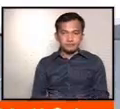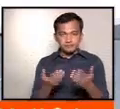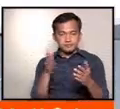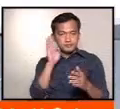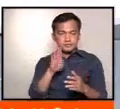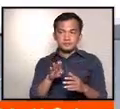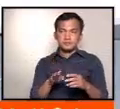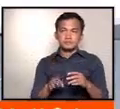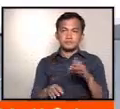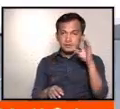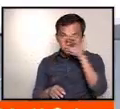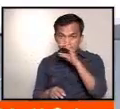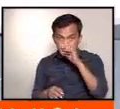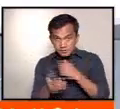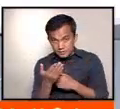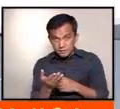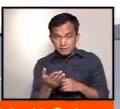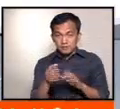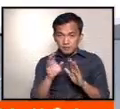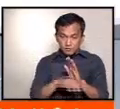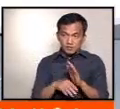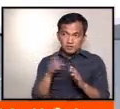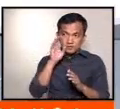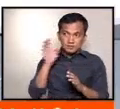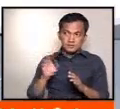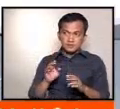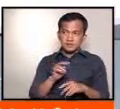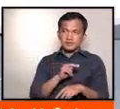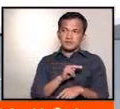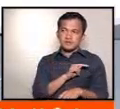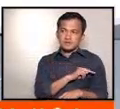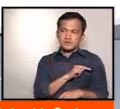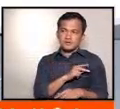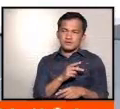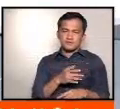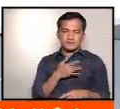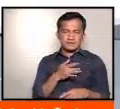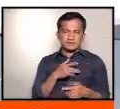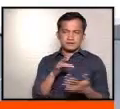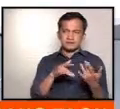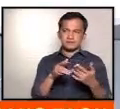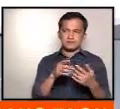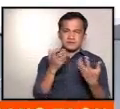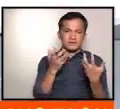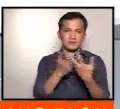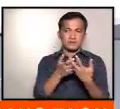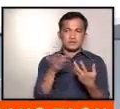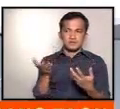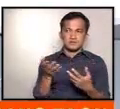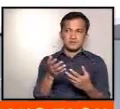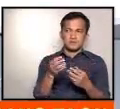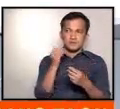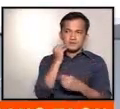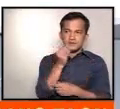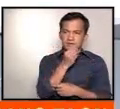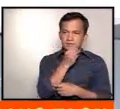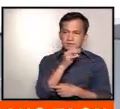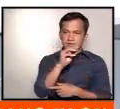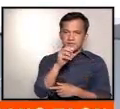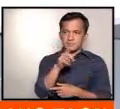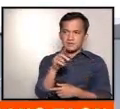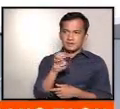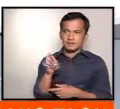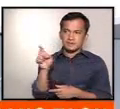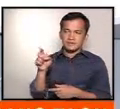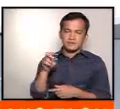Mga kapatid, naghahanap po ba kayo ng mura, kakaiba at nature feels na pasyalan? Bagay po sa inyo itong flower maze dyan